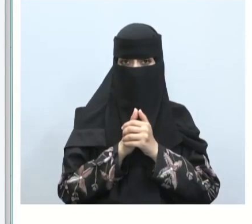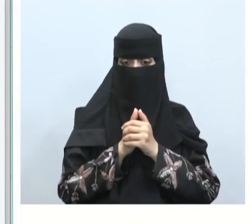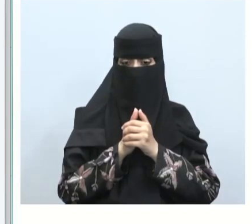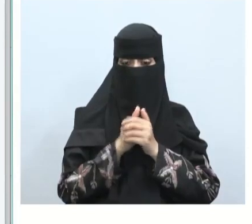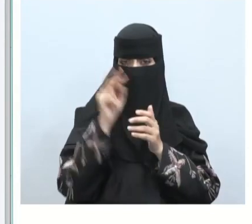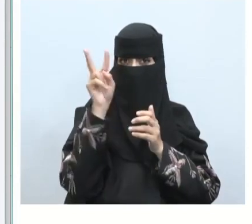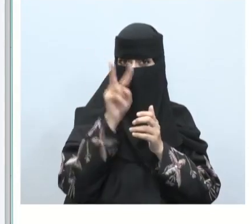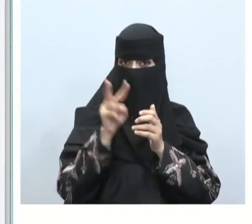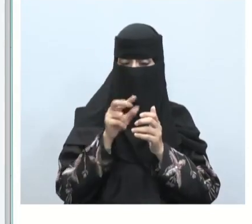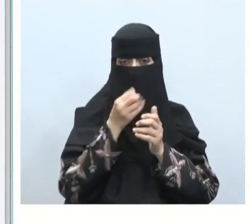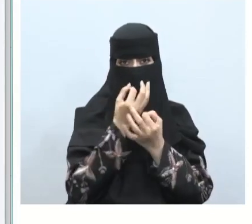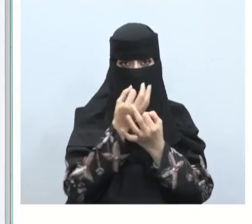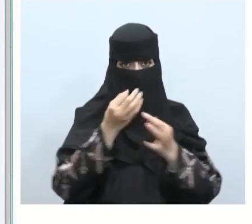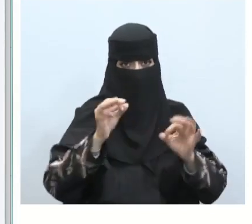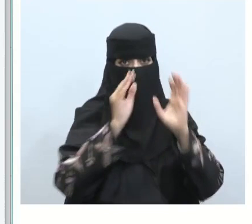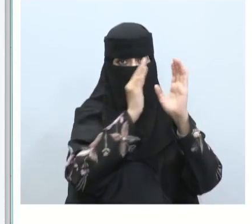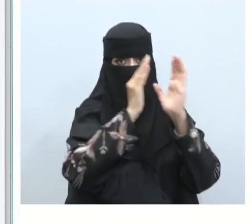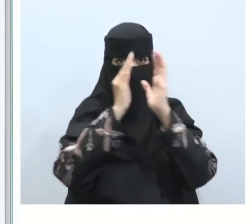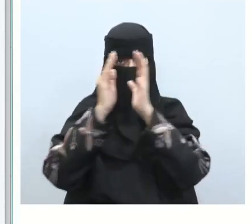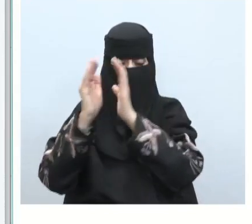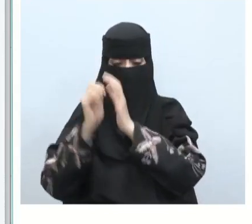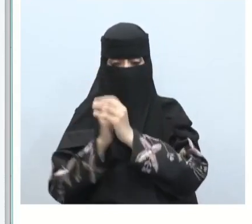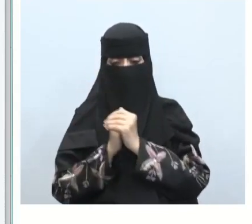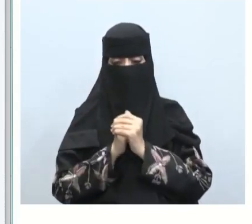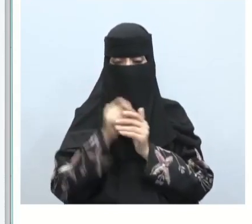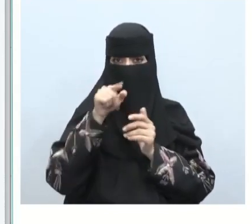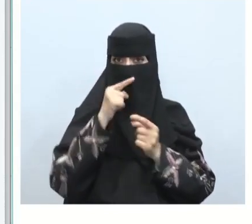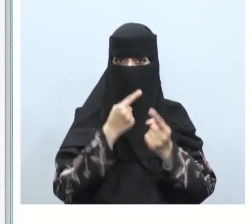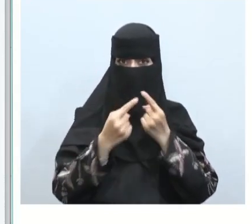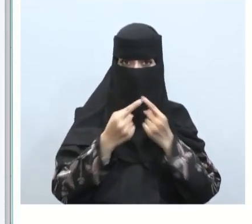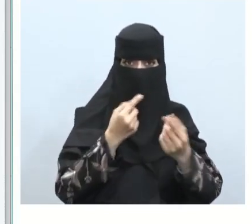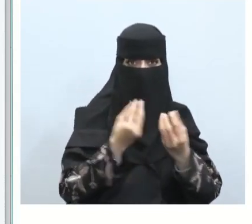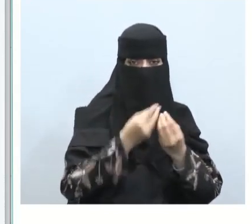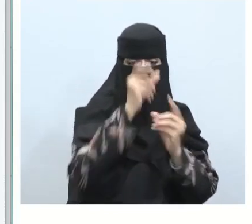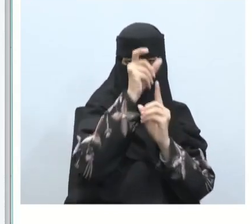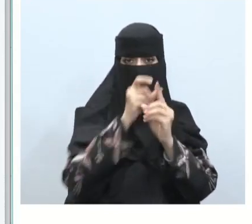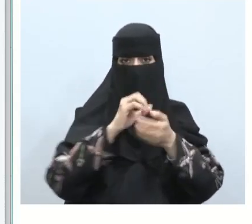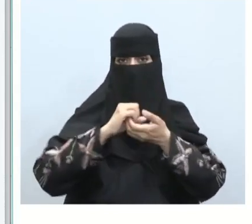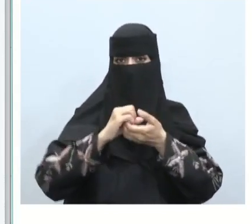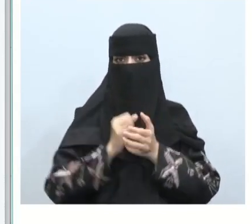اقرا جميع المستندات ومناقشتها مع